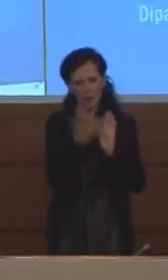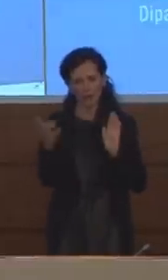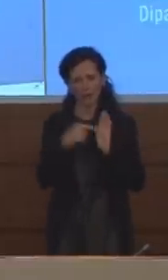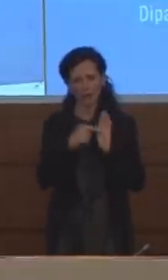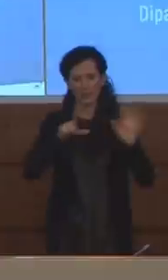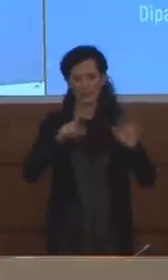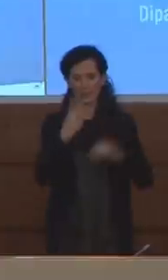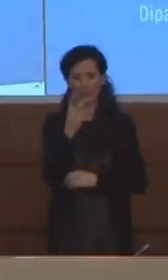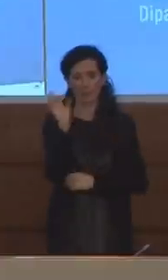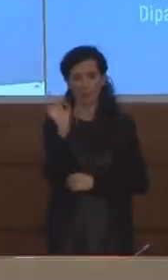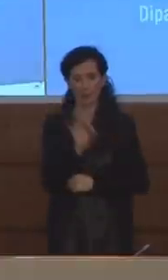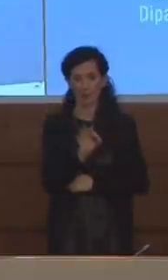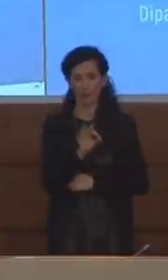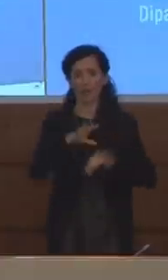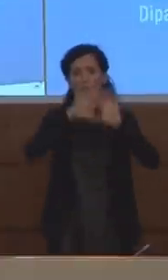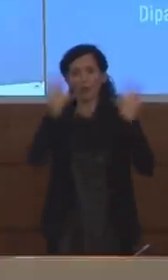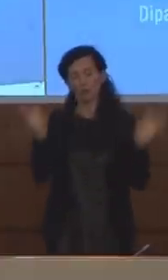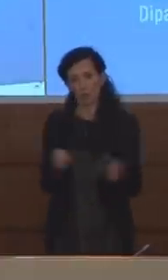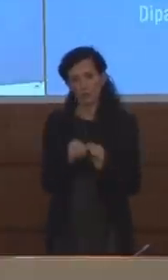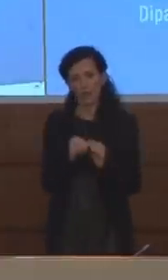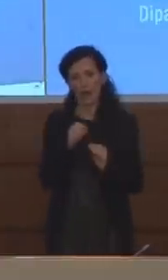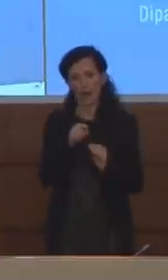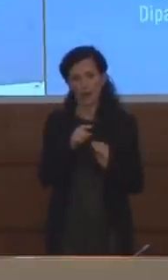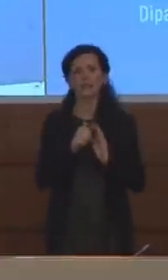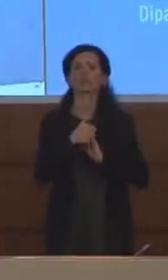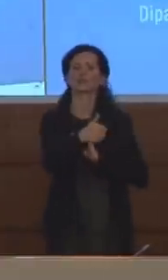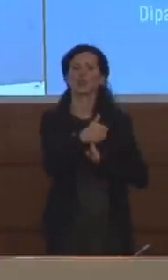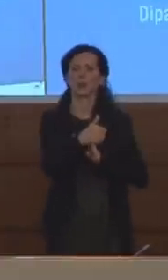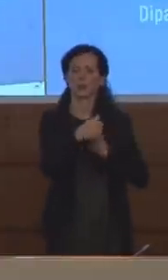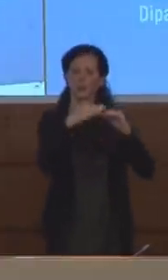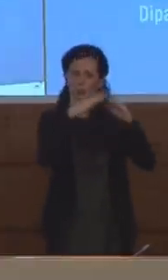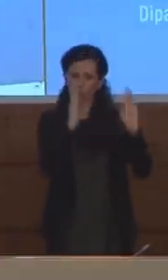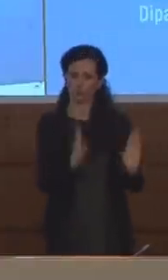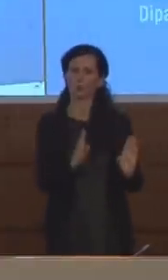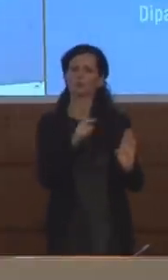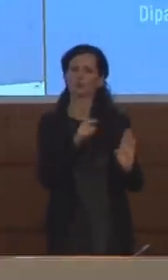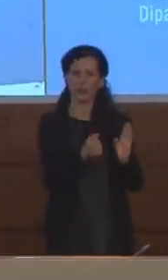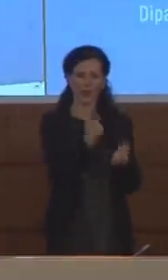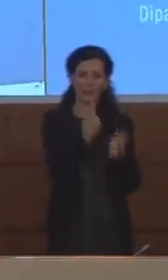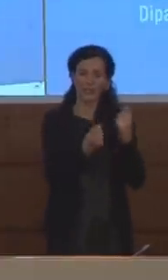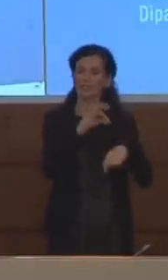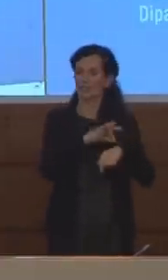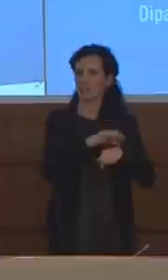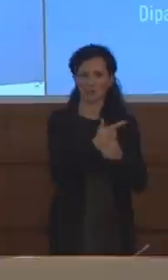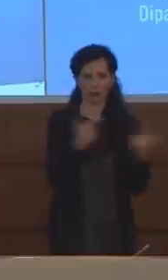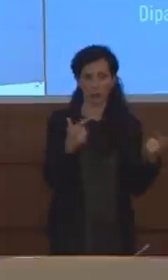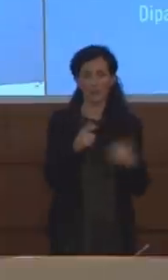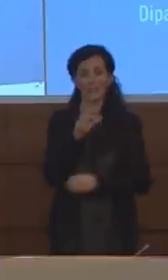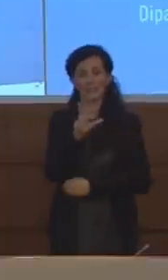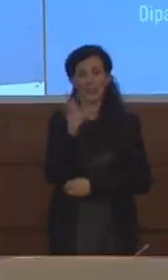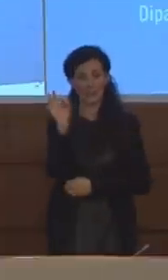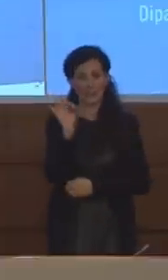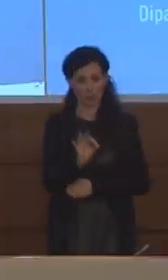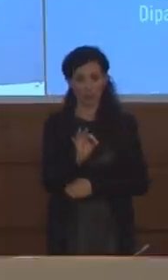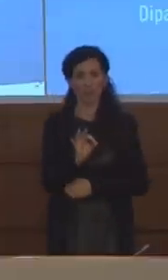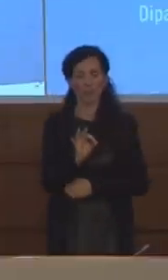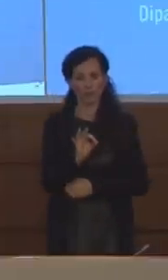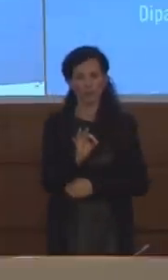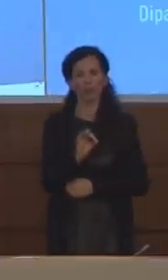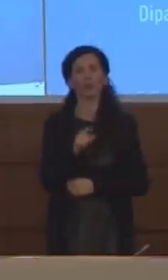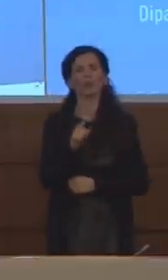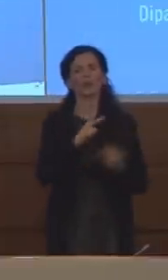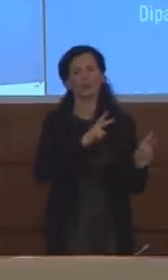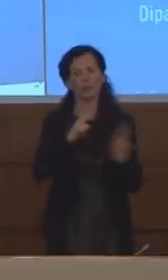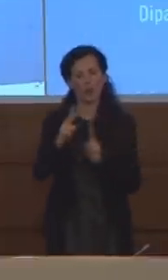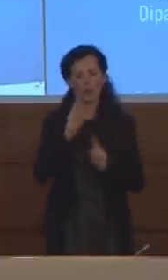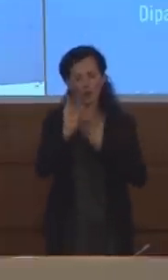72 per cento del totale sono in isolamento domiciliare senza sintomi il 3 per cento delle persone sono ricoverate